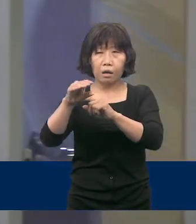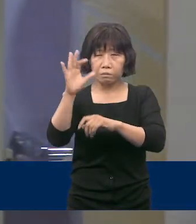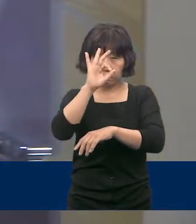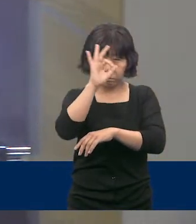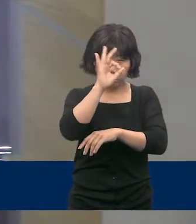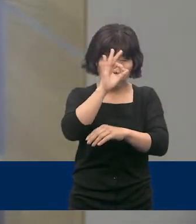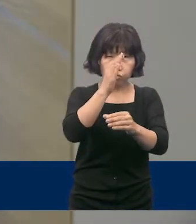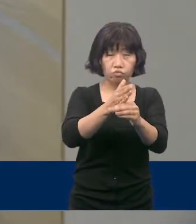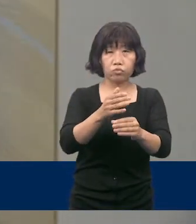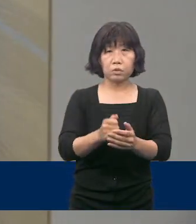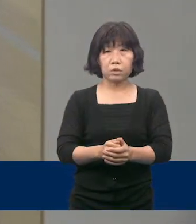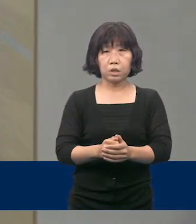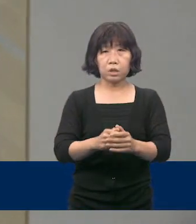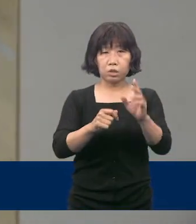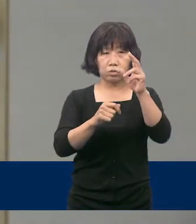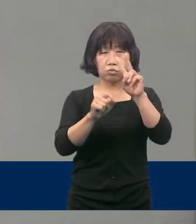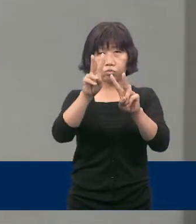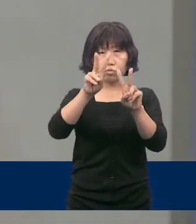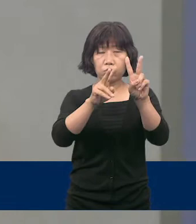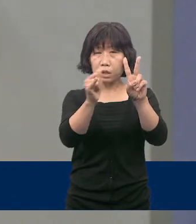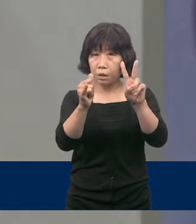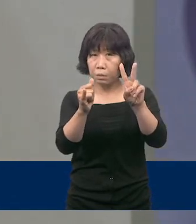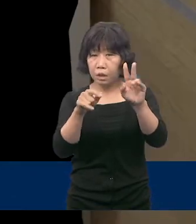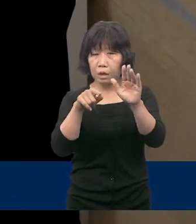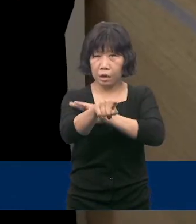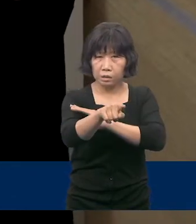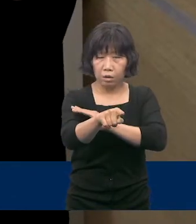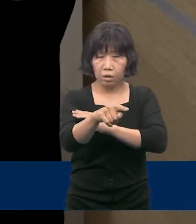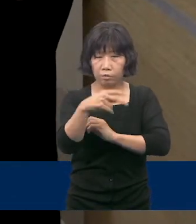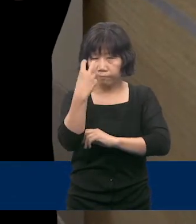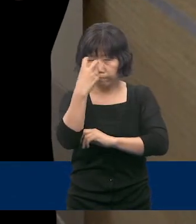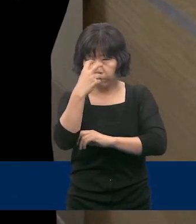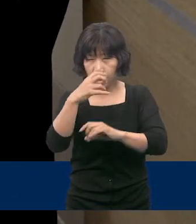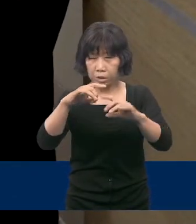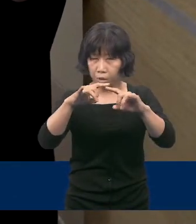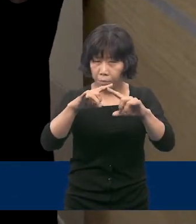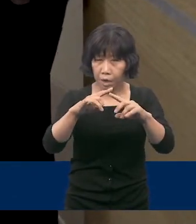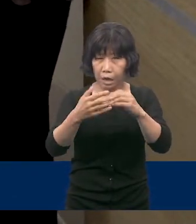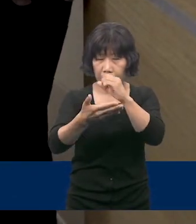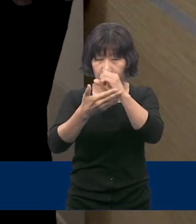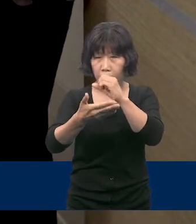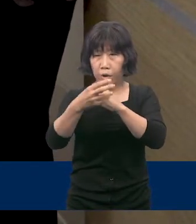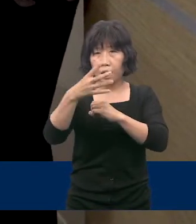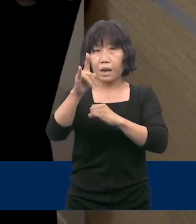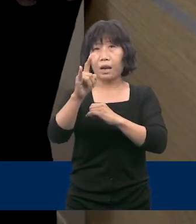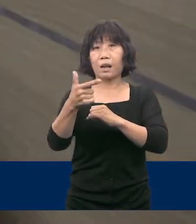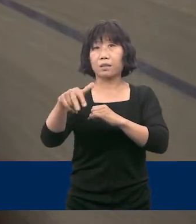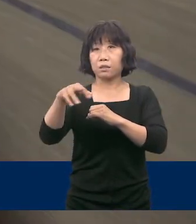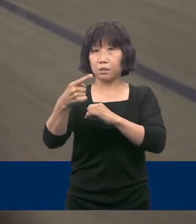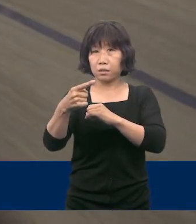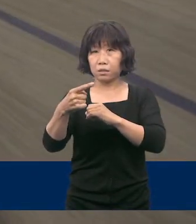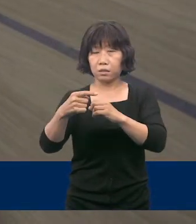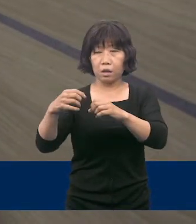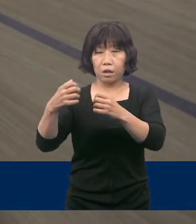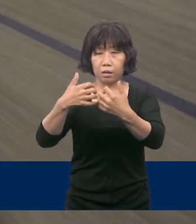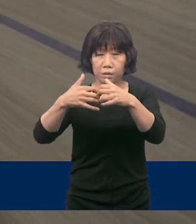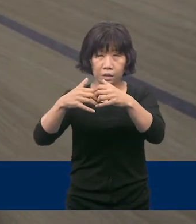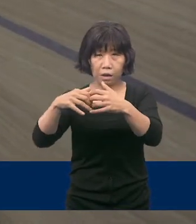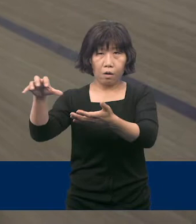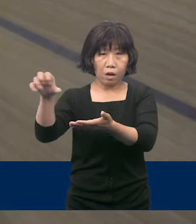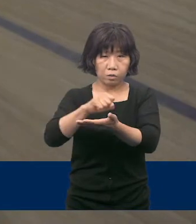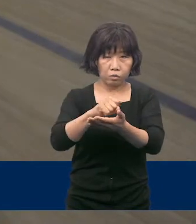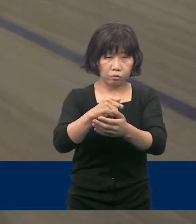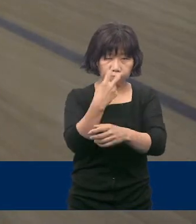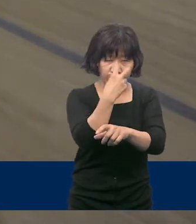점검을 실시했습니다 2인 1조로 구성된 안심 보안관이 전파 탐지기 와 렌즈 탐지기 등을 이용해 점검한